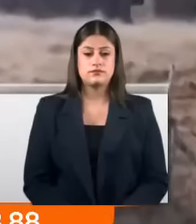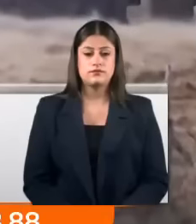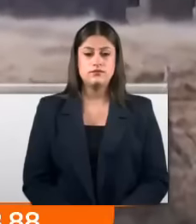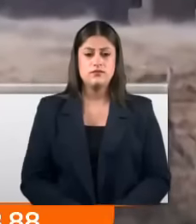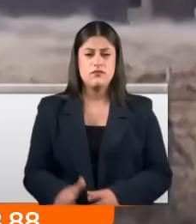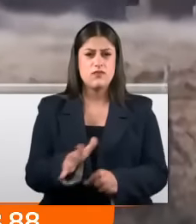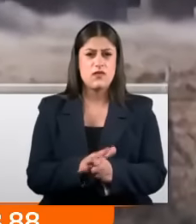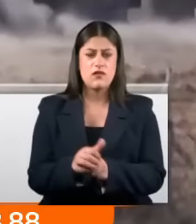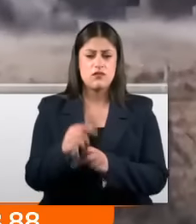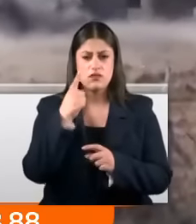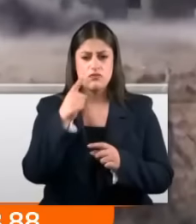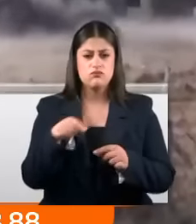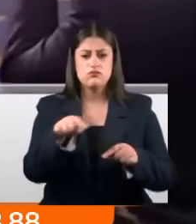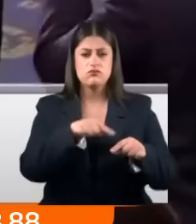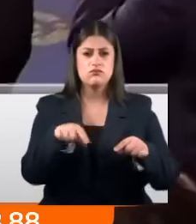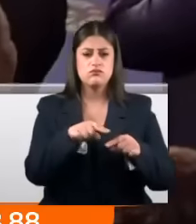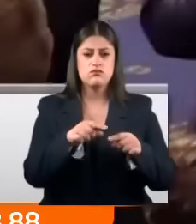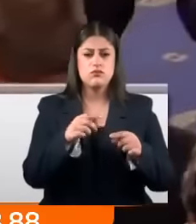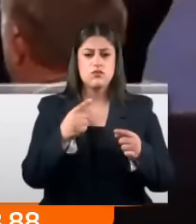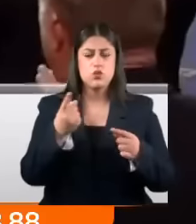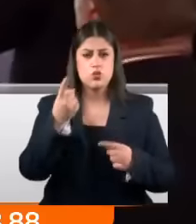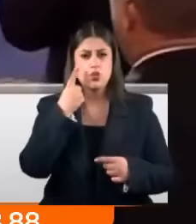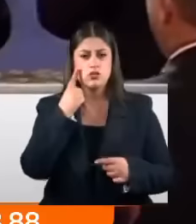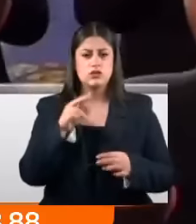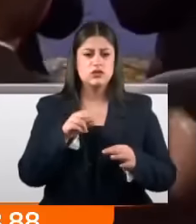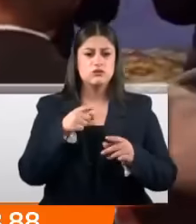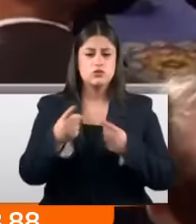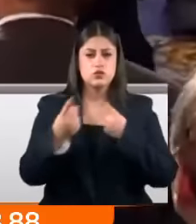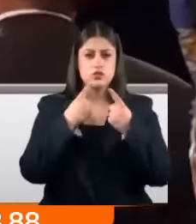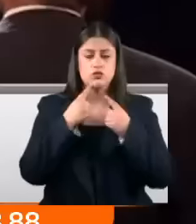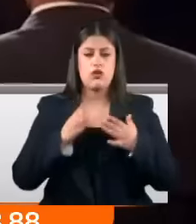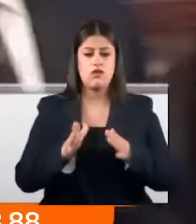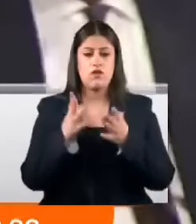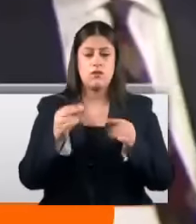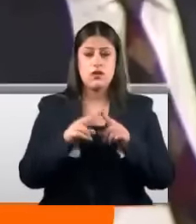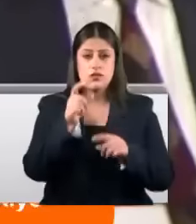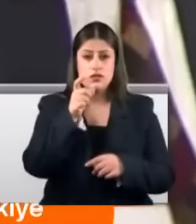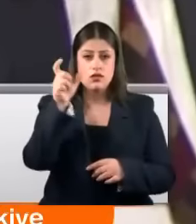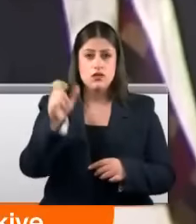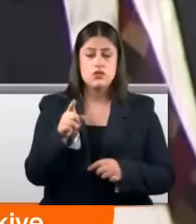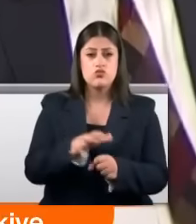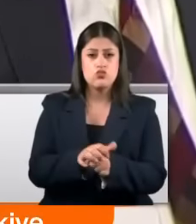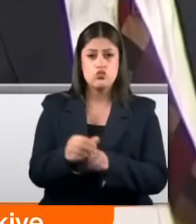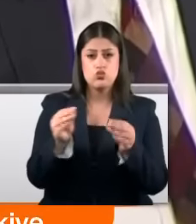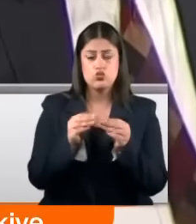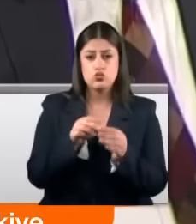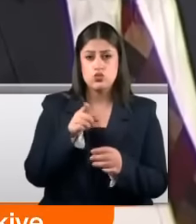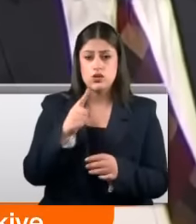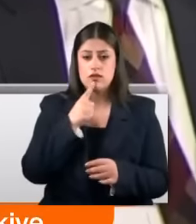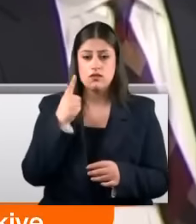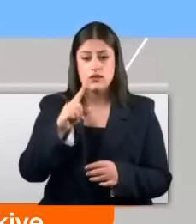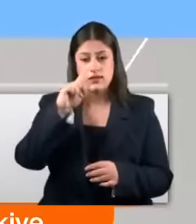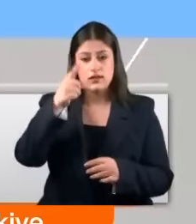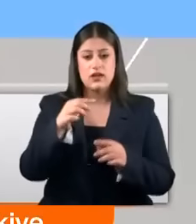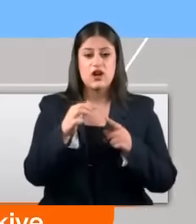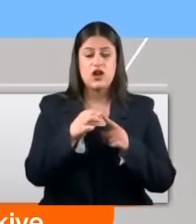Katliamın ortasında kukla gösterisi gibi konuşmanın yankıları sürüyor. Netanyahu'ya soykırım suçlusu diyen sadece